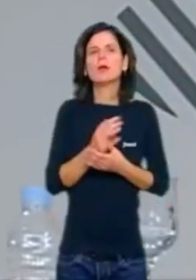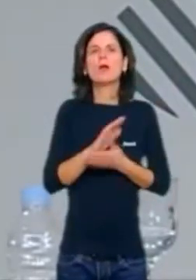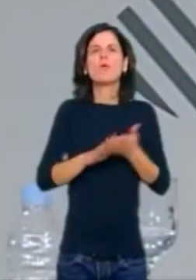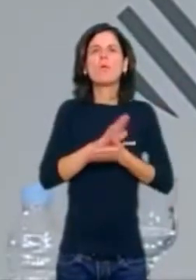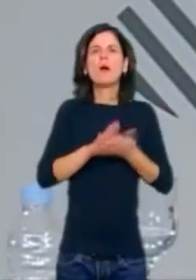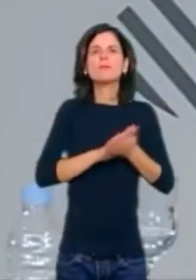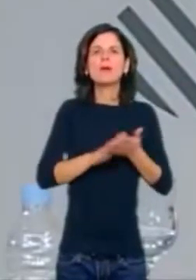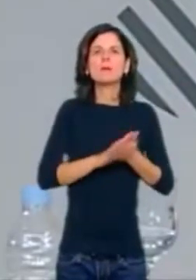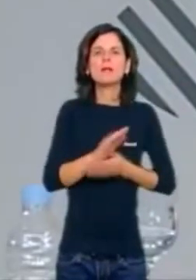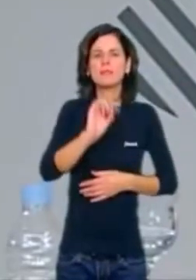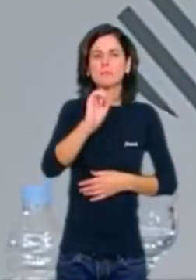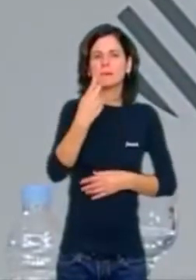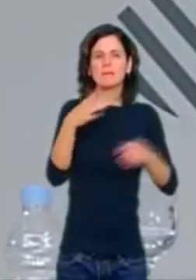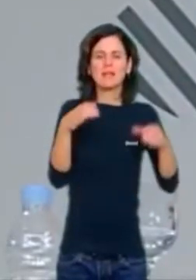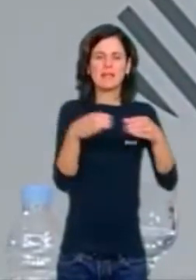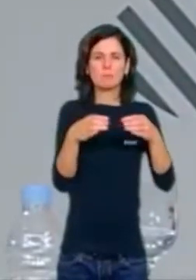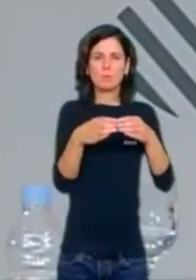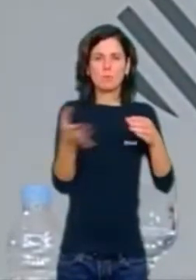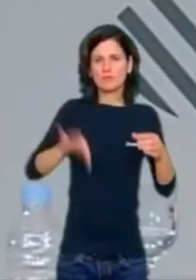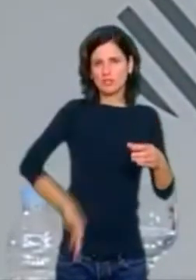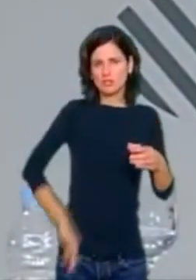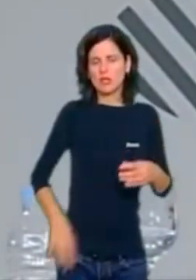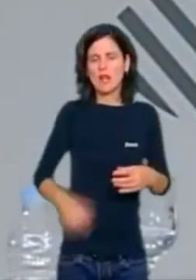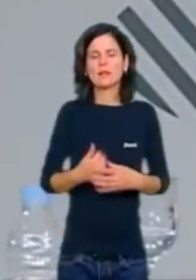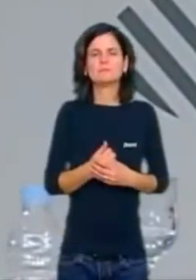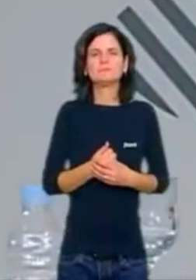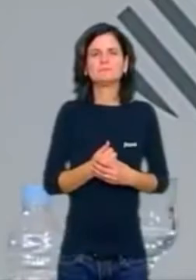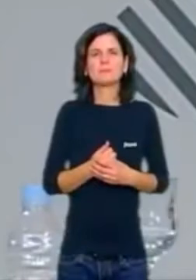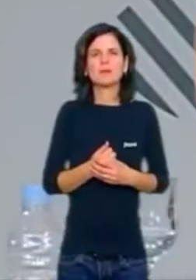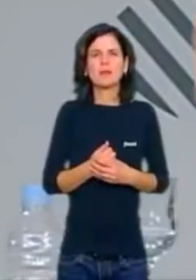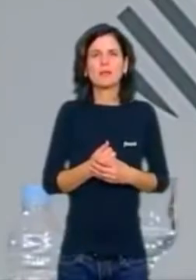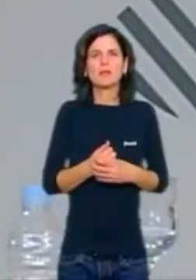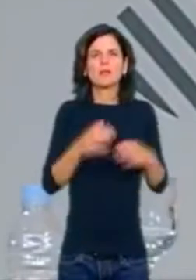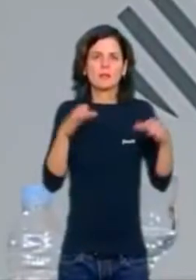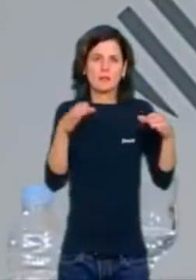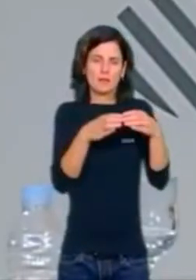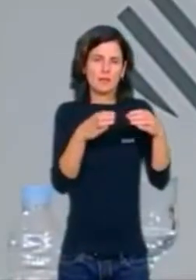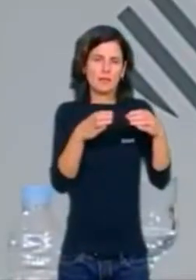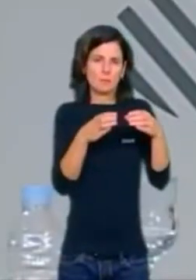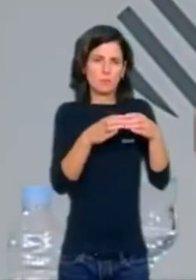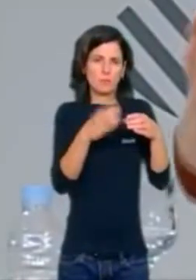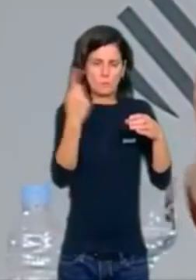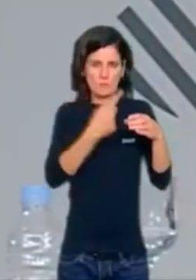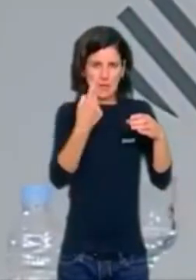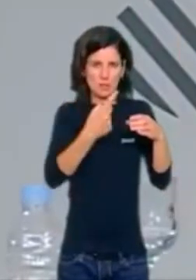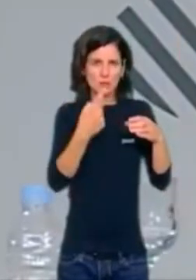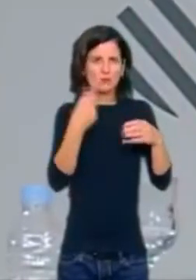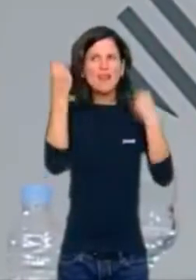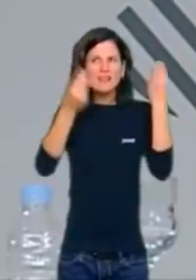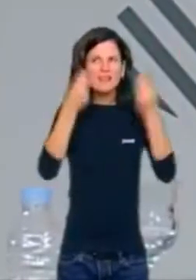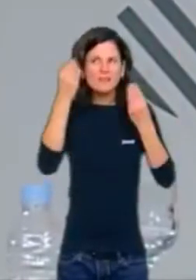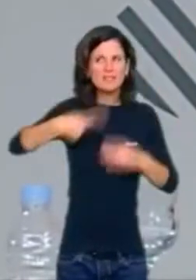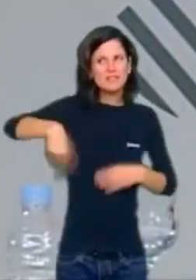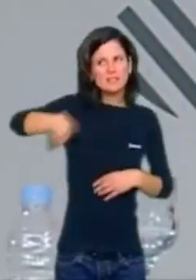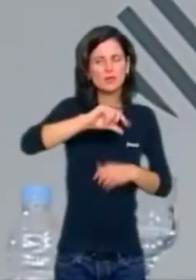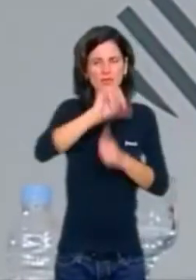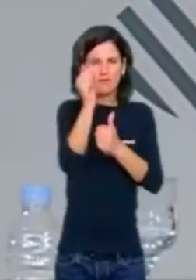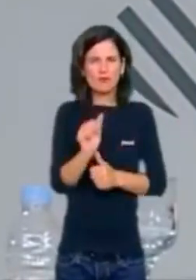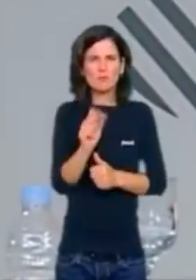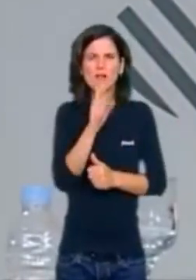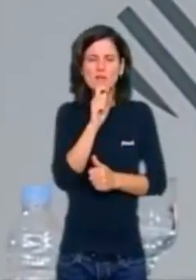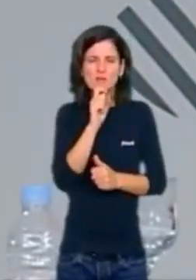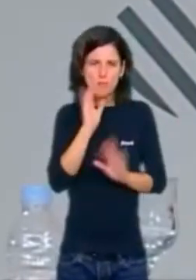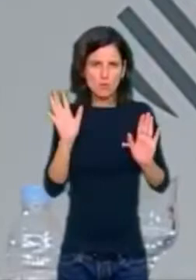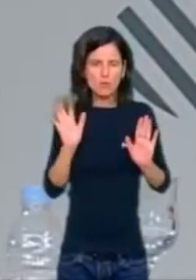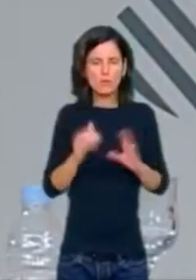primer equip, no? I jo vaig dir, però que això no és una qüestió del València, vull dir, això també és una reflexió de com comuniquem les coses, no? Ho fem